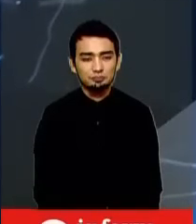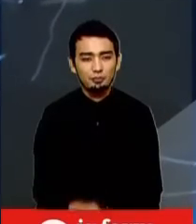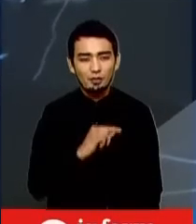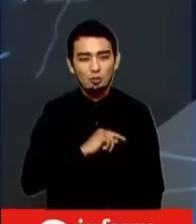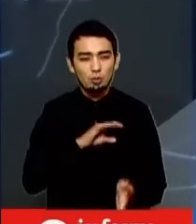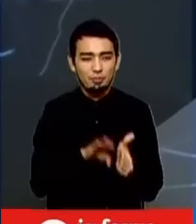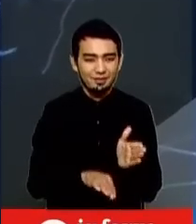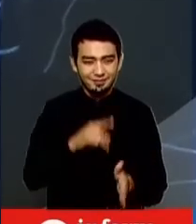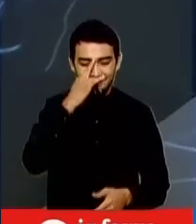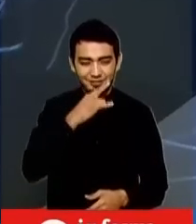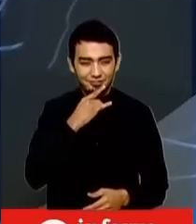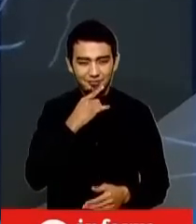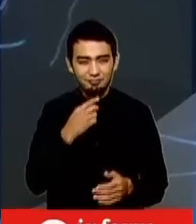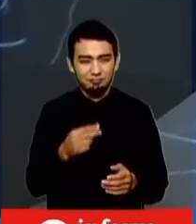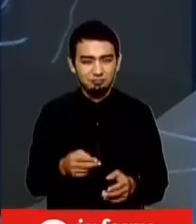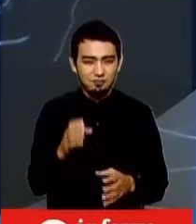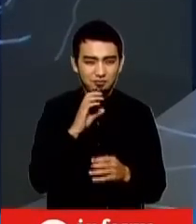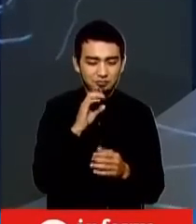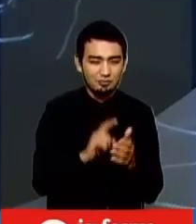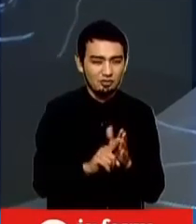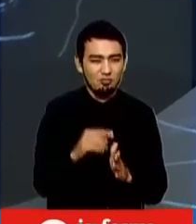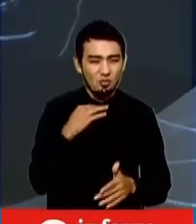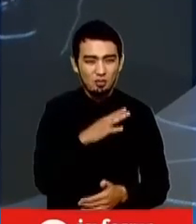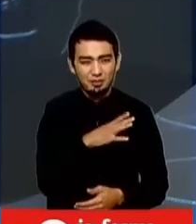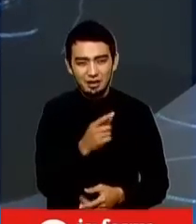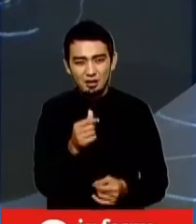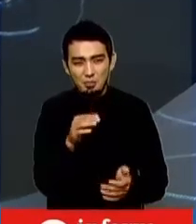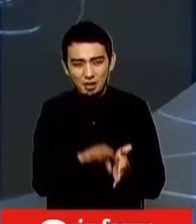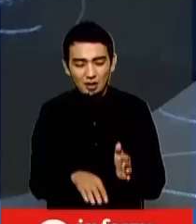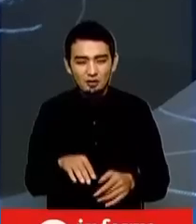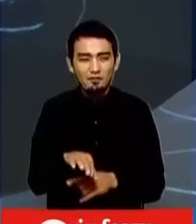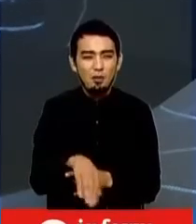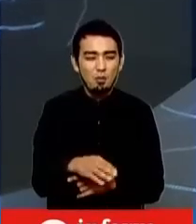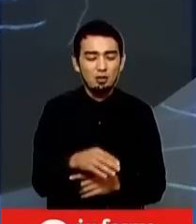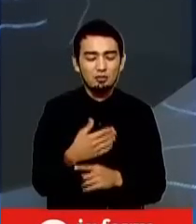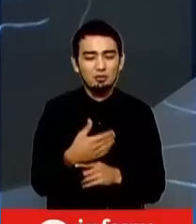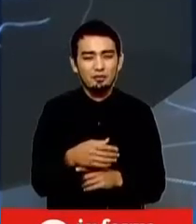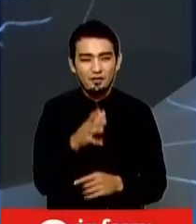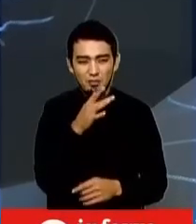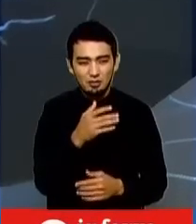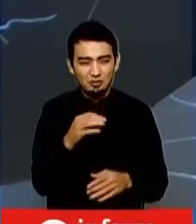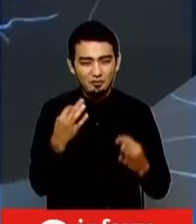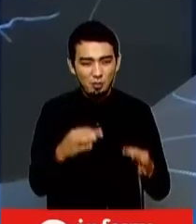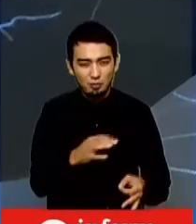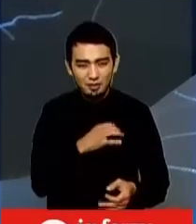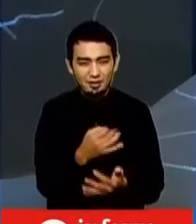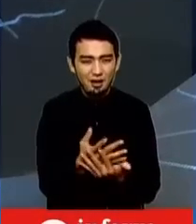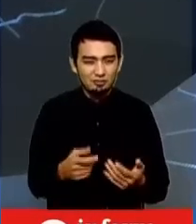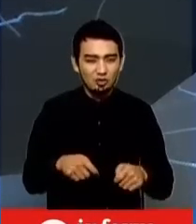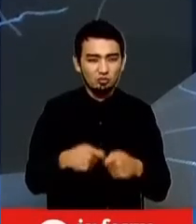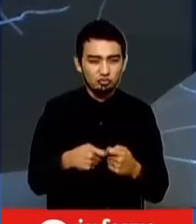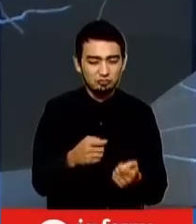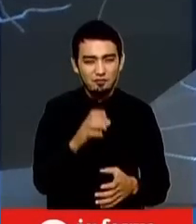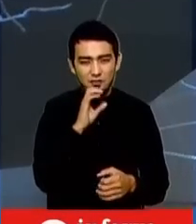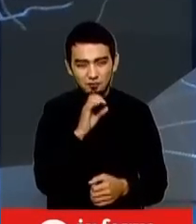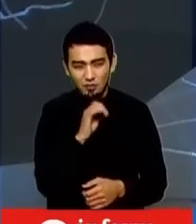Безработных казахстанцев тянет на преступления. От безденежья и свободного времени граждане без работы совершают самые разные правонарушения.